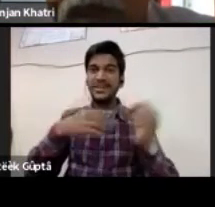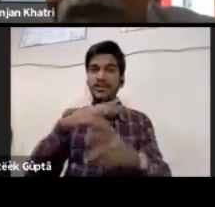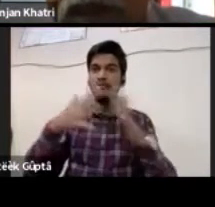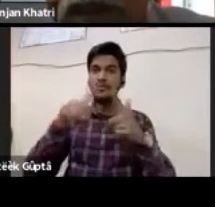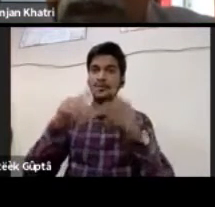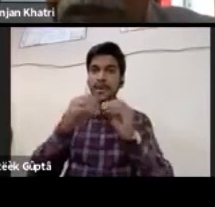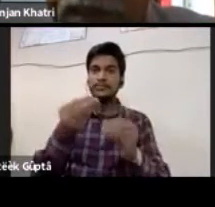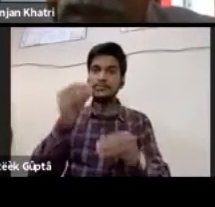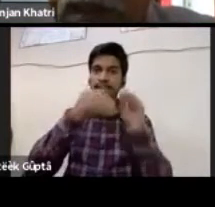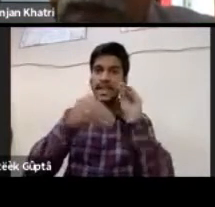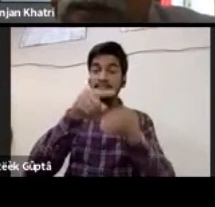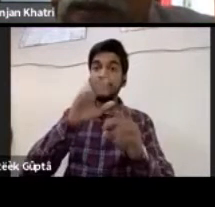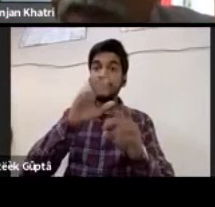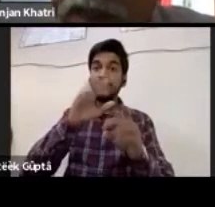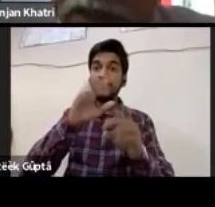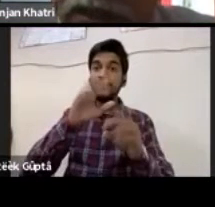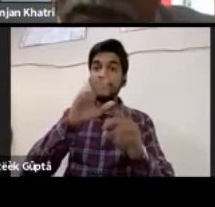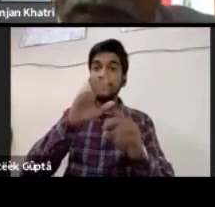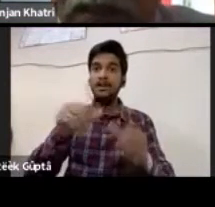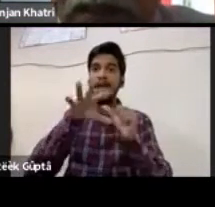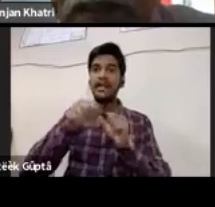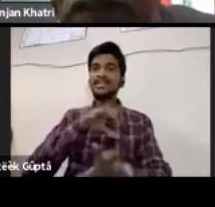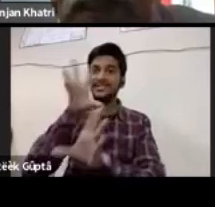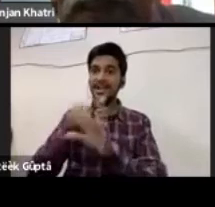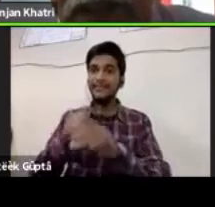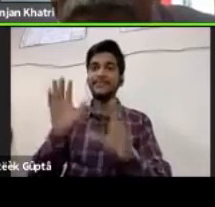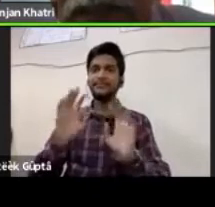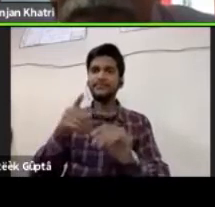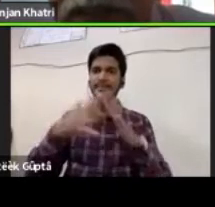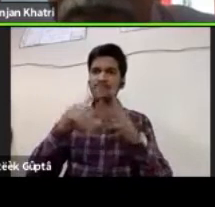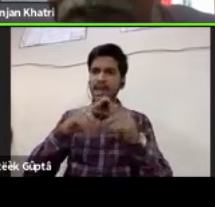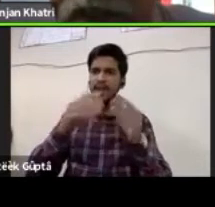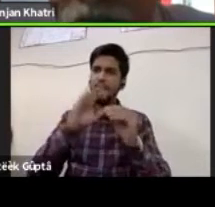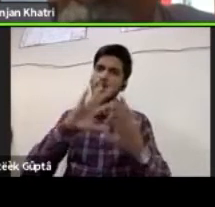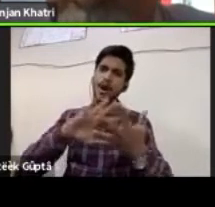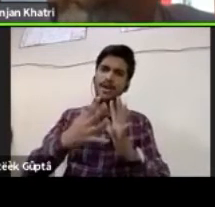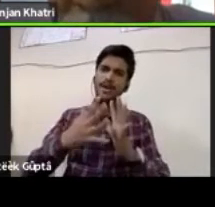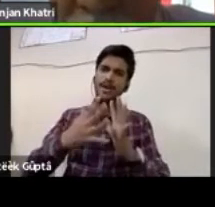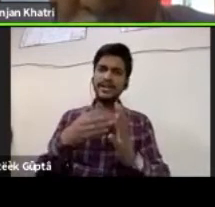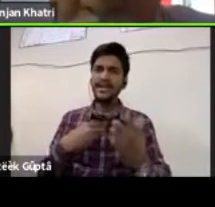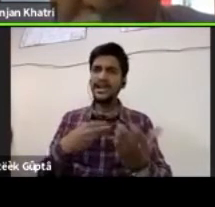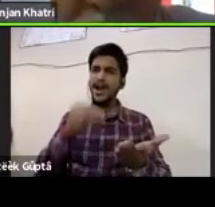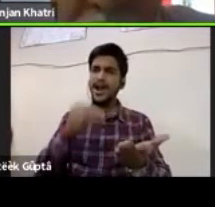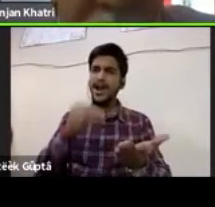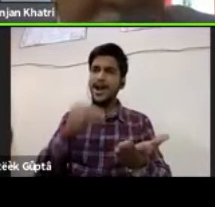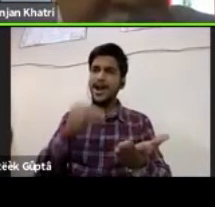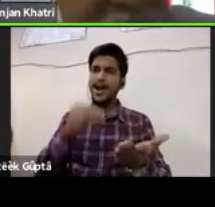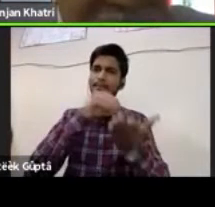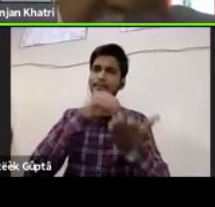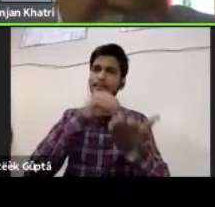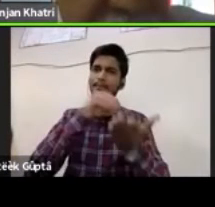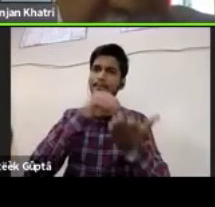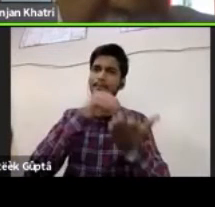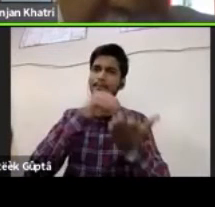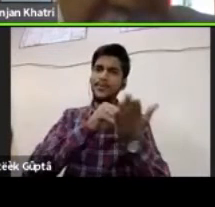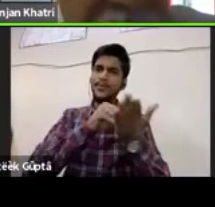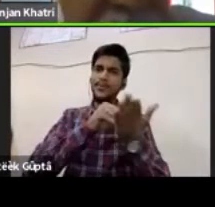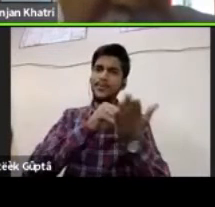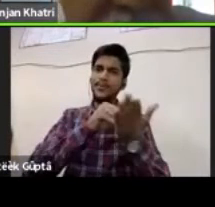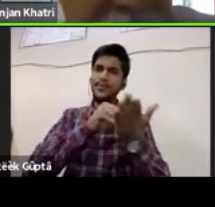हाँ जी, वो वेबसाइट में ही है, वो वेबसाइट में ही है. हाँ जी, ठीक है, थैंक यू. तो अब हमारा नेक्स्ट स्पीकर